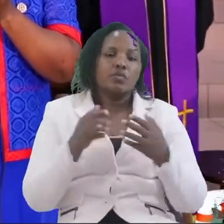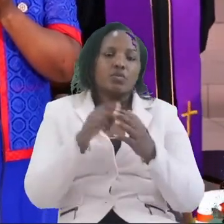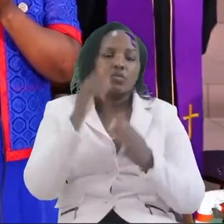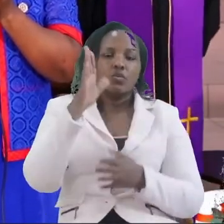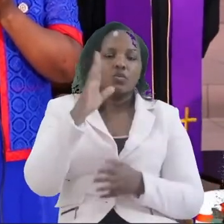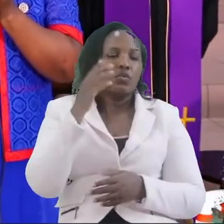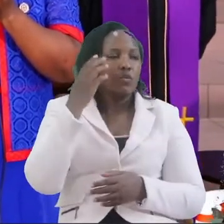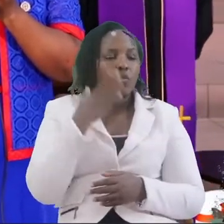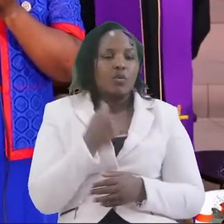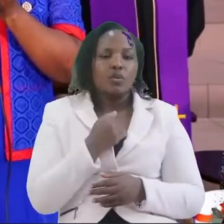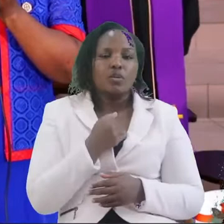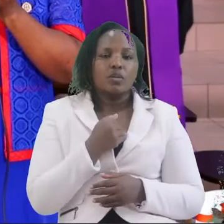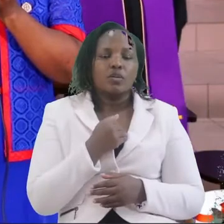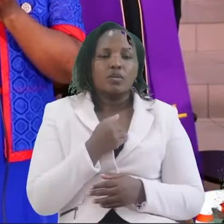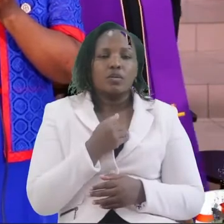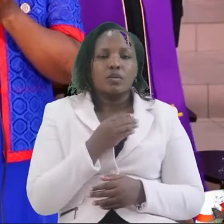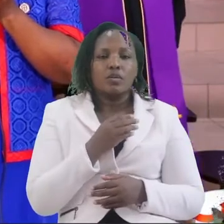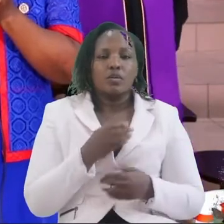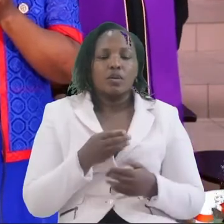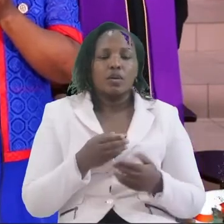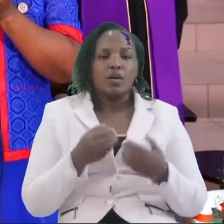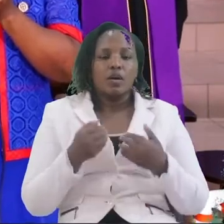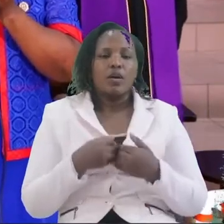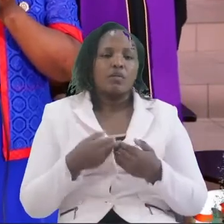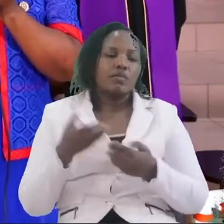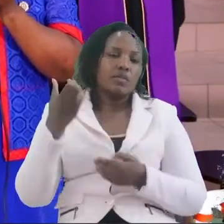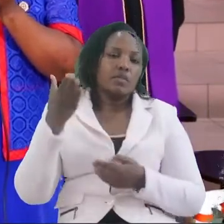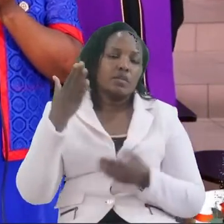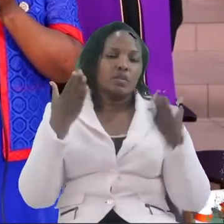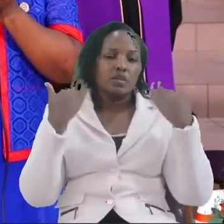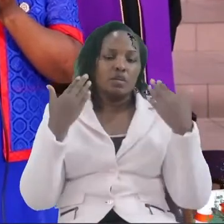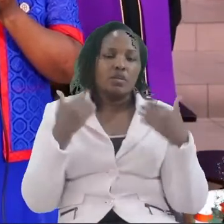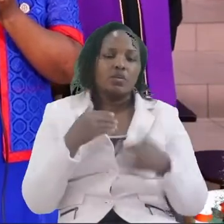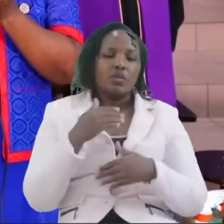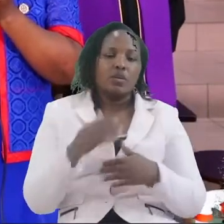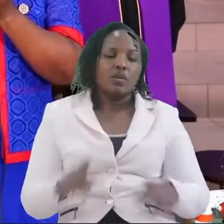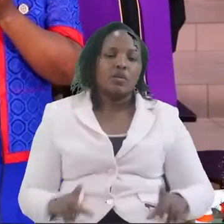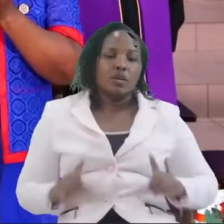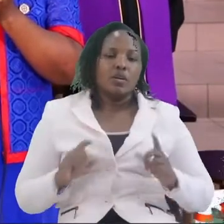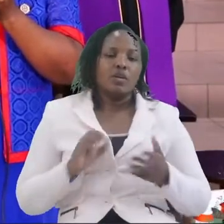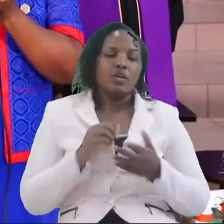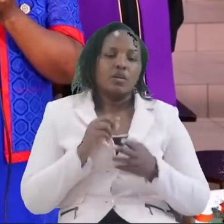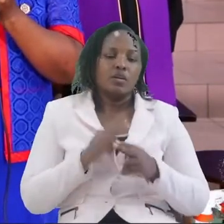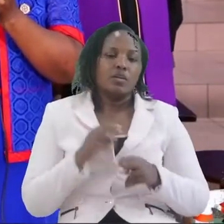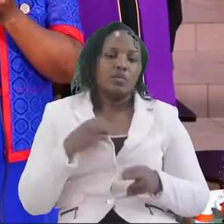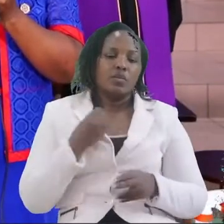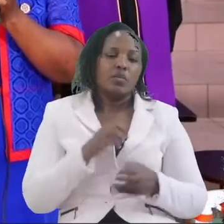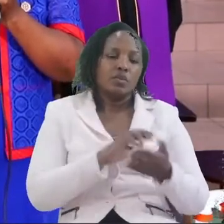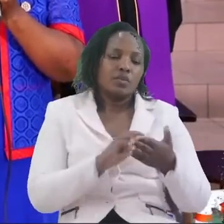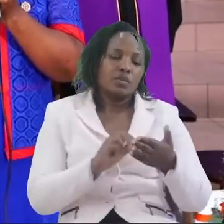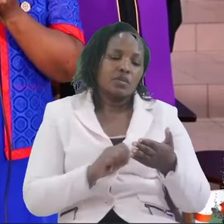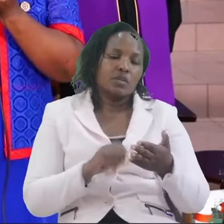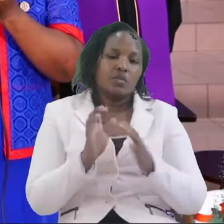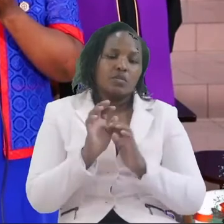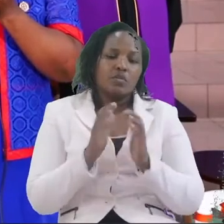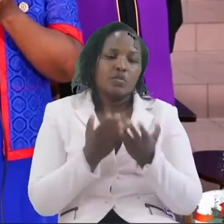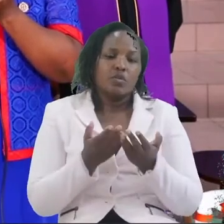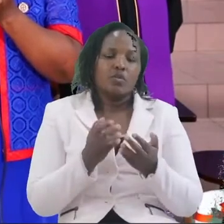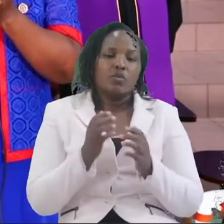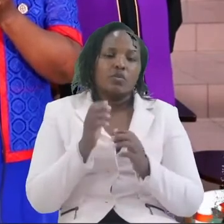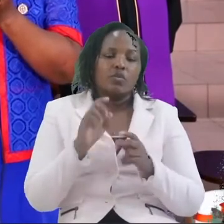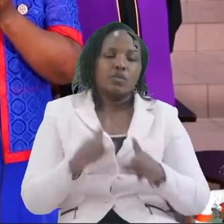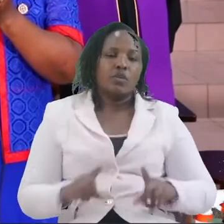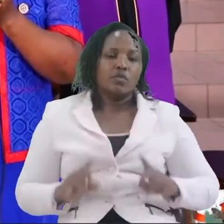sababu tunataka kuwa warithi wa ufalme wako. Majina yetu yote uandike katika kitabu cha ufalme. Mungu wetu